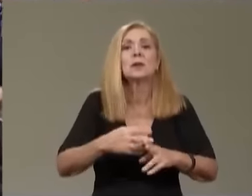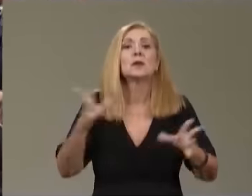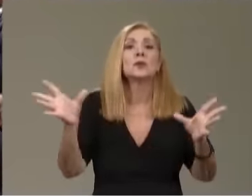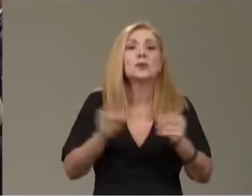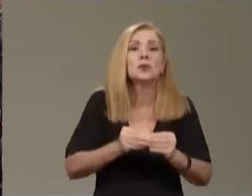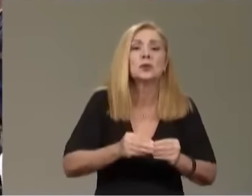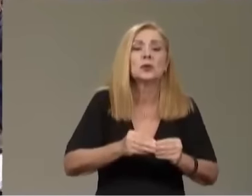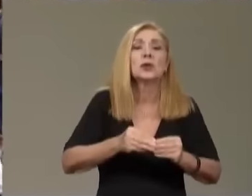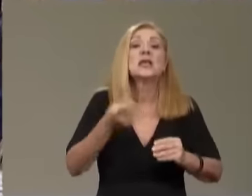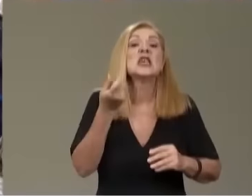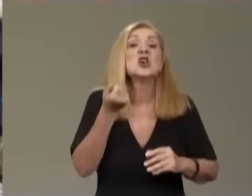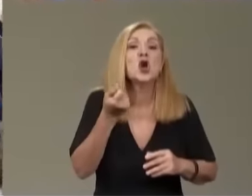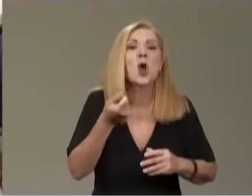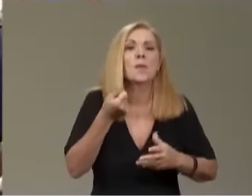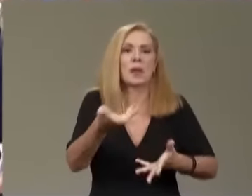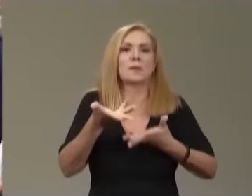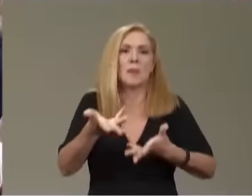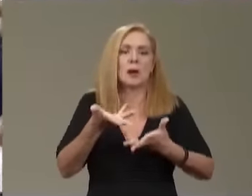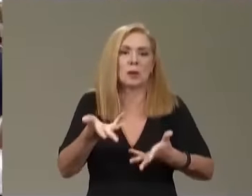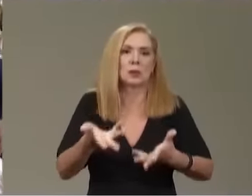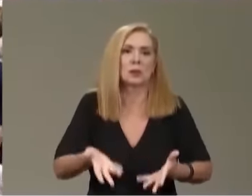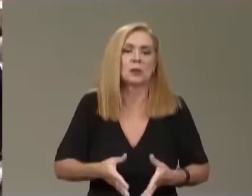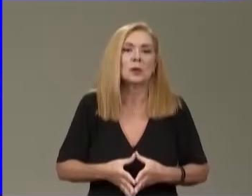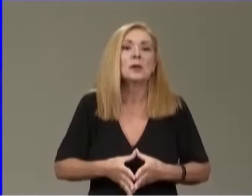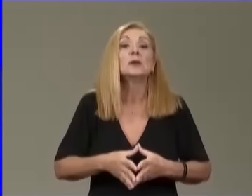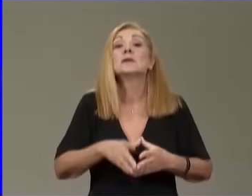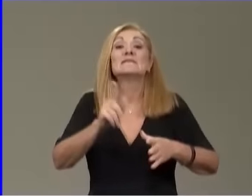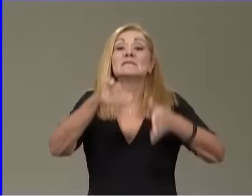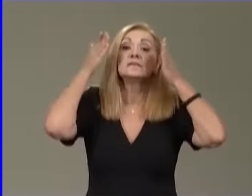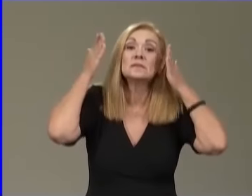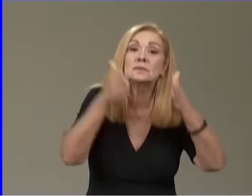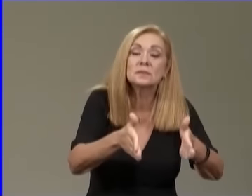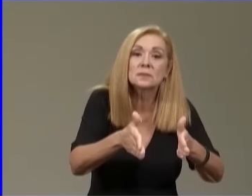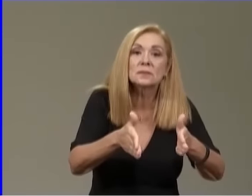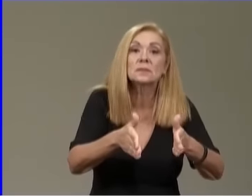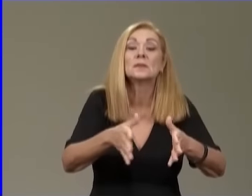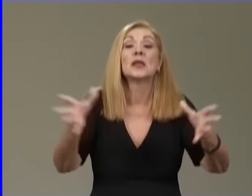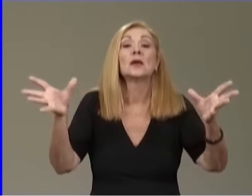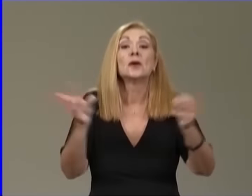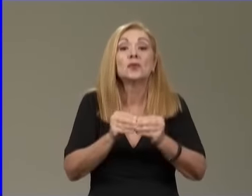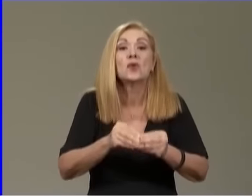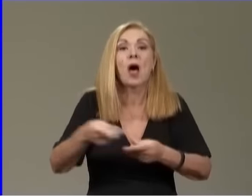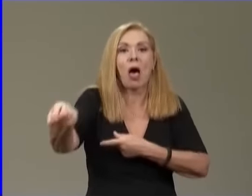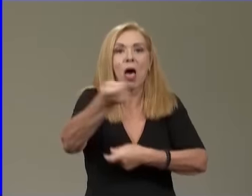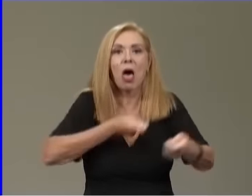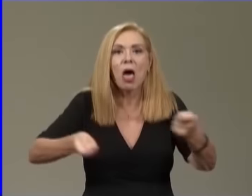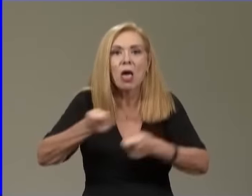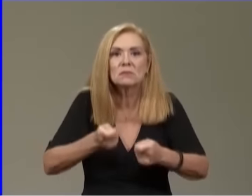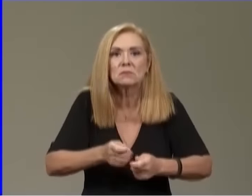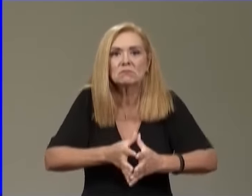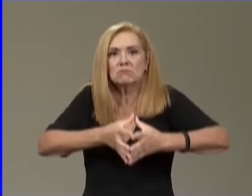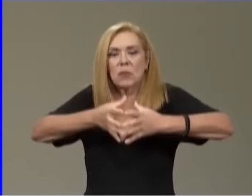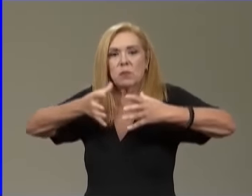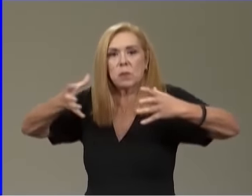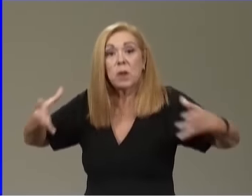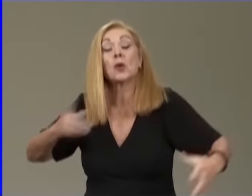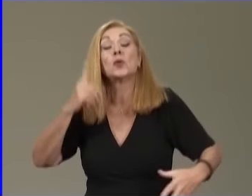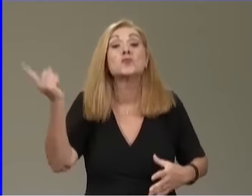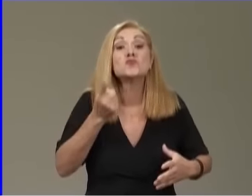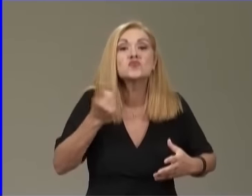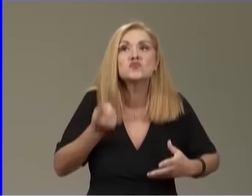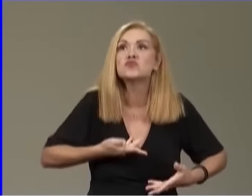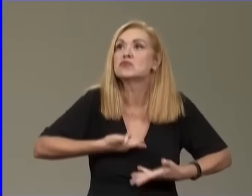οικονομικής παραγωγικότητας, με έμφαση στην μεγένθηση των επιχειρήσεων, αλλά κυρίως στην εξωστρέφειά